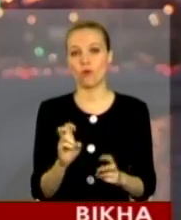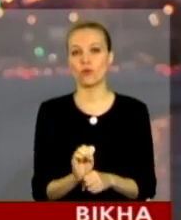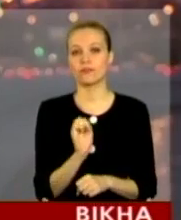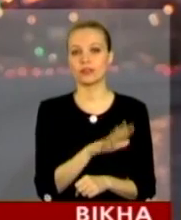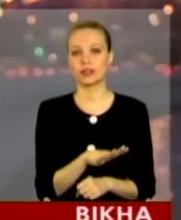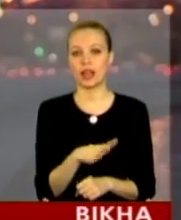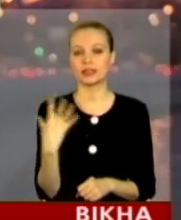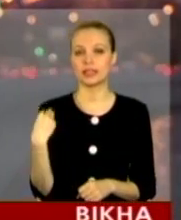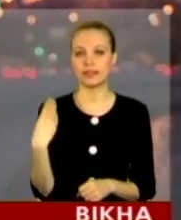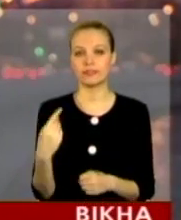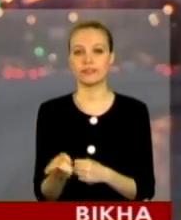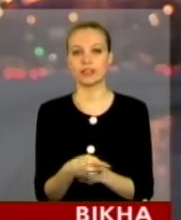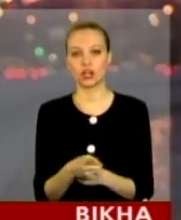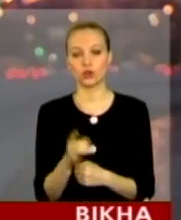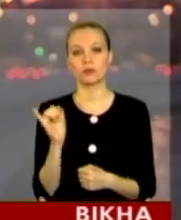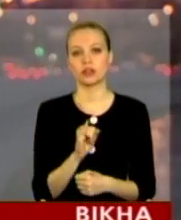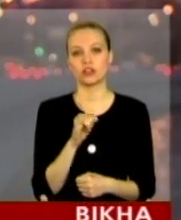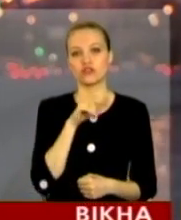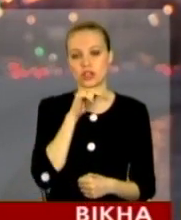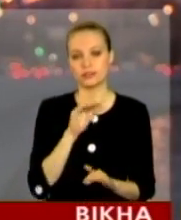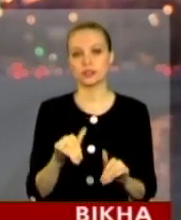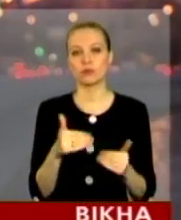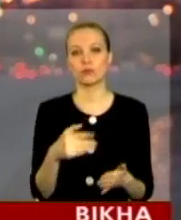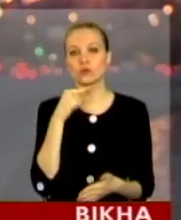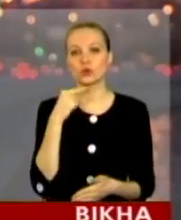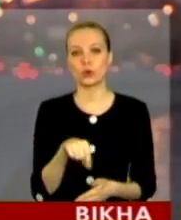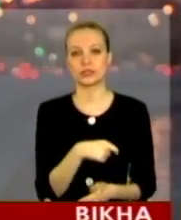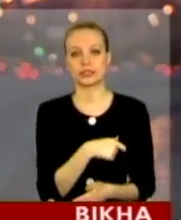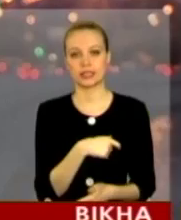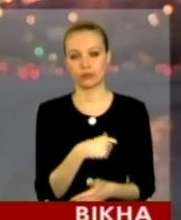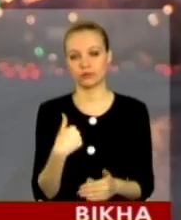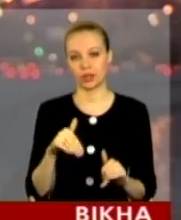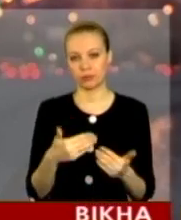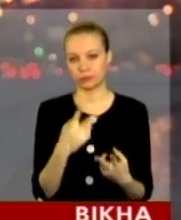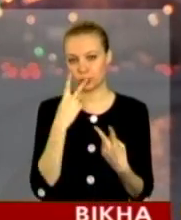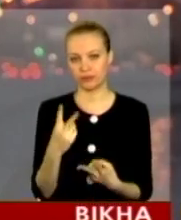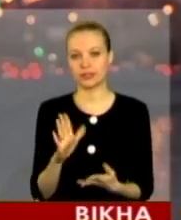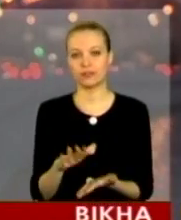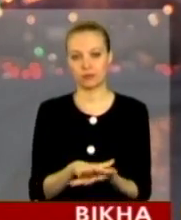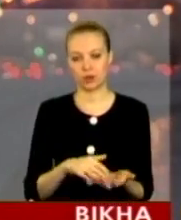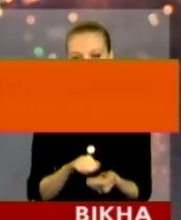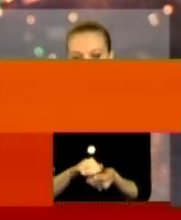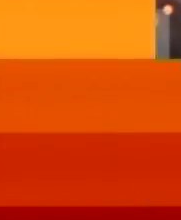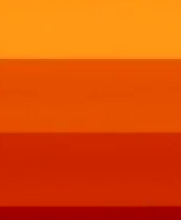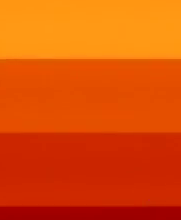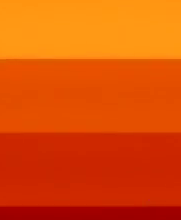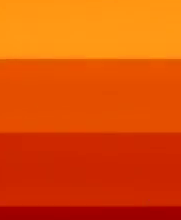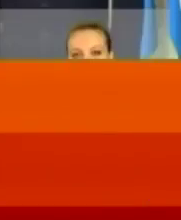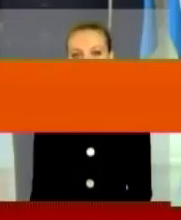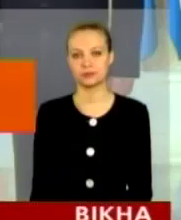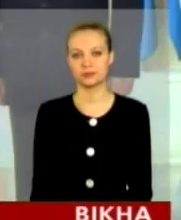віддати Львів, Тернопіль і Чернівці, пропонують російські депутати, я пропоную подивитися в моєму матеріалі.